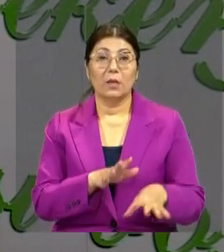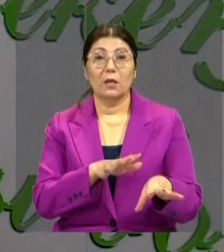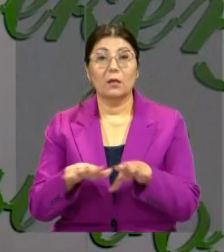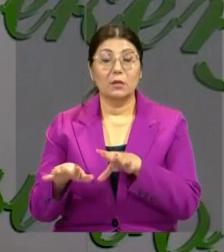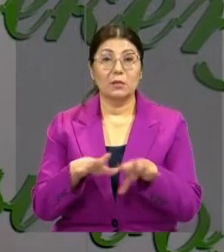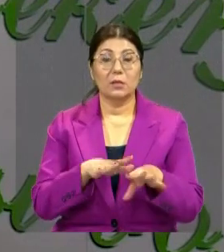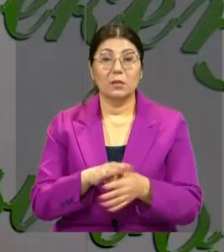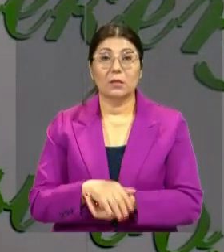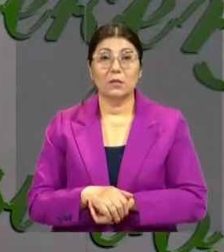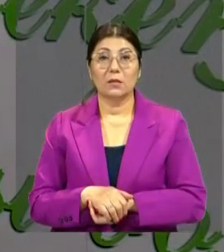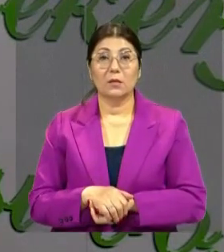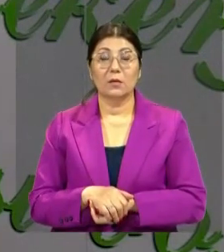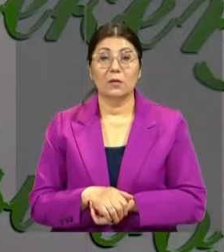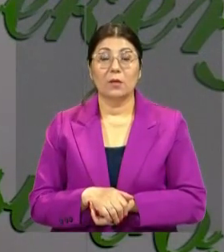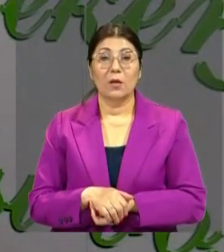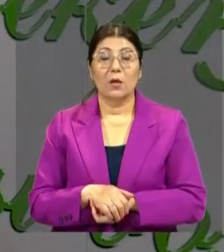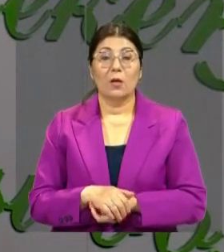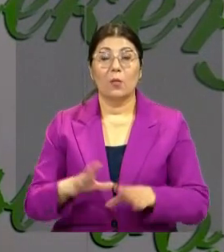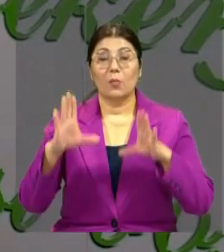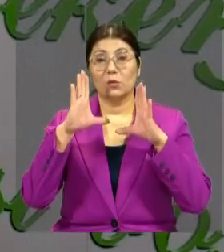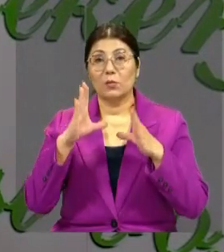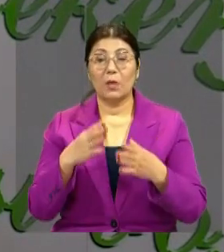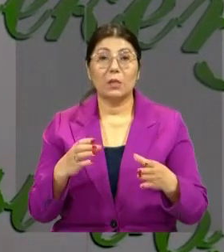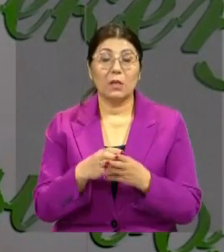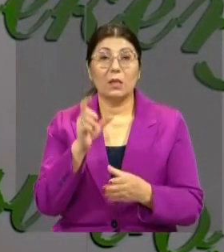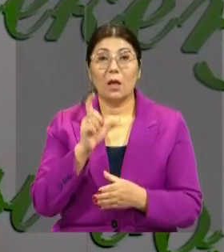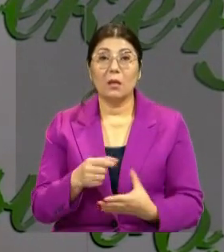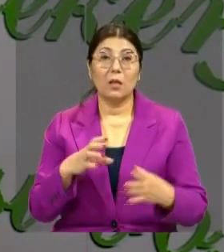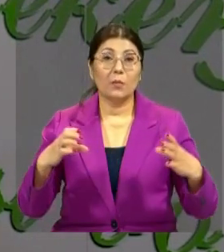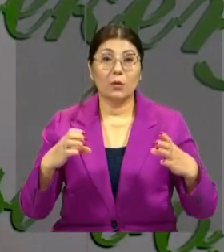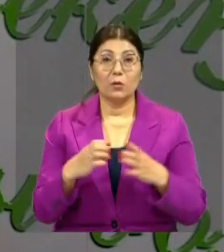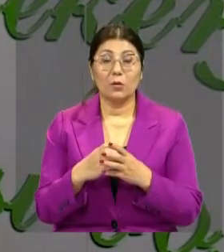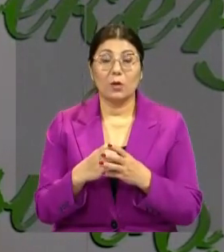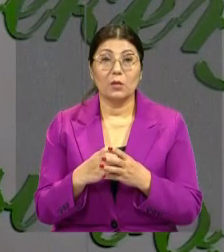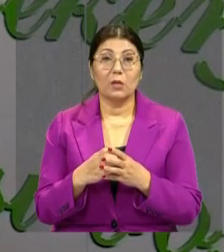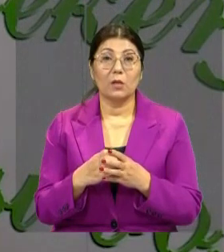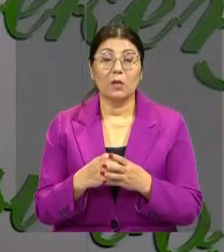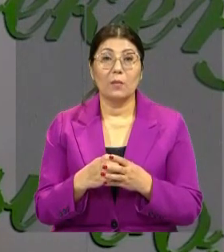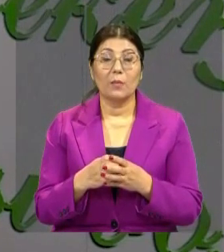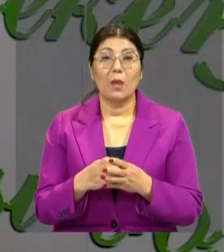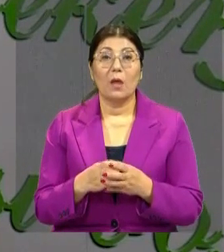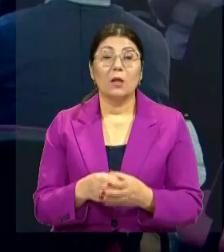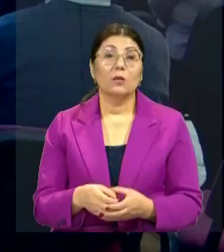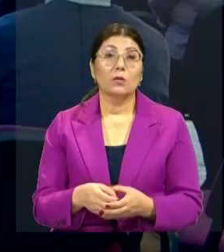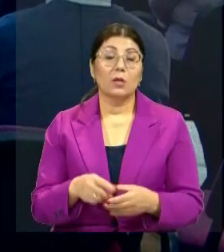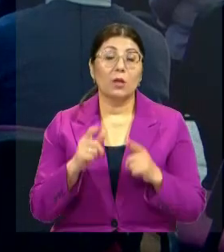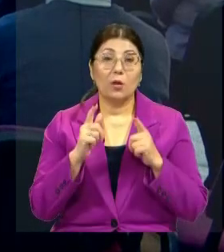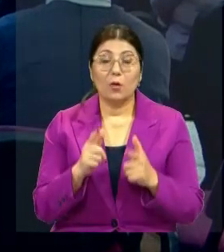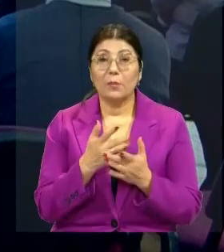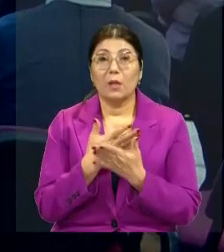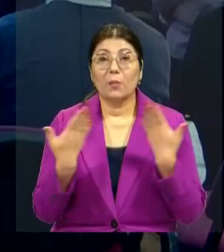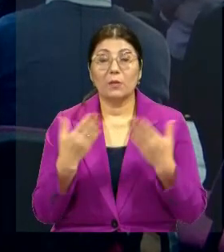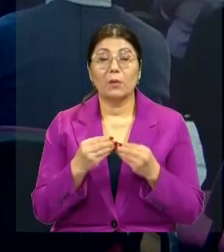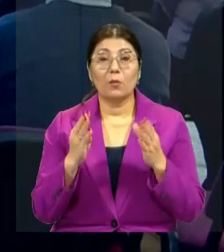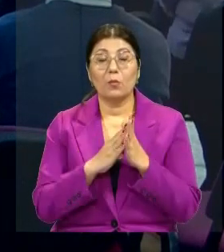іс-әрекет бұл мұсылманшылық тұрғысынан да адамдық тұрғыдан да әрине бұл құпталатын іс емес. Нөмірі 19-шы